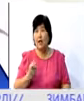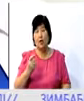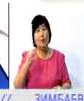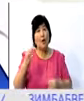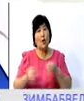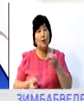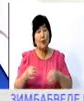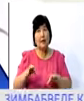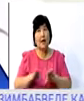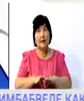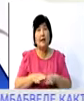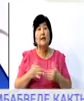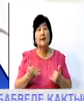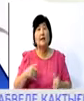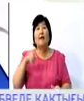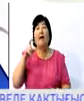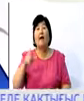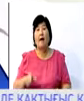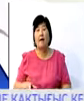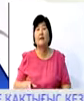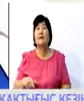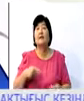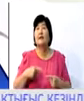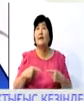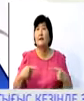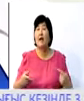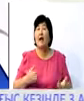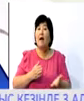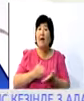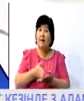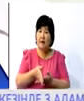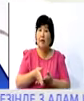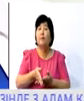да және азаматтық әкімгершілікке де кіріп